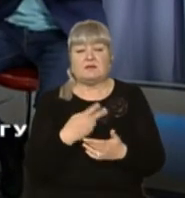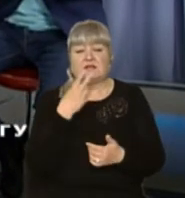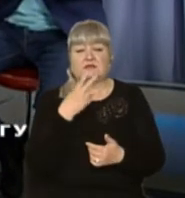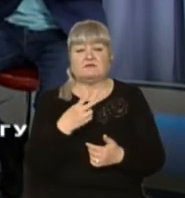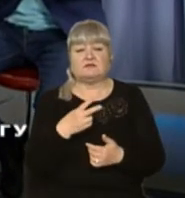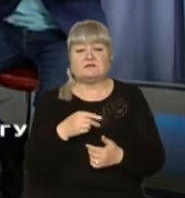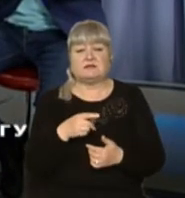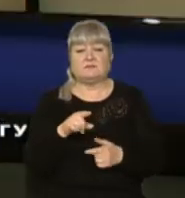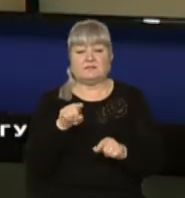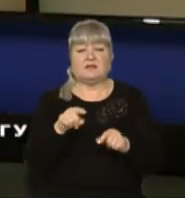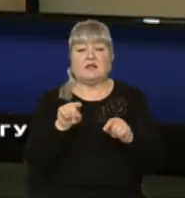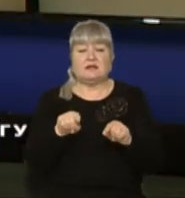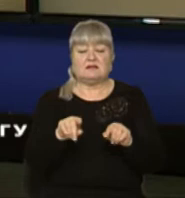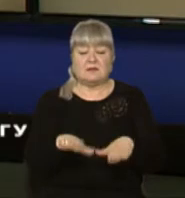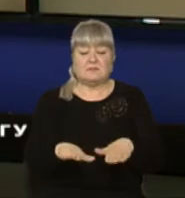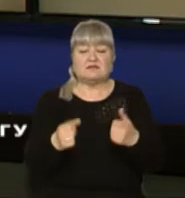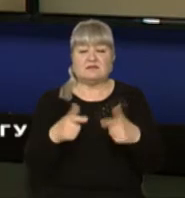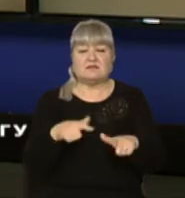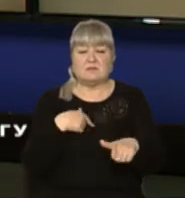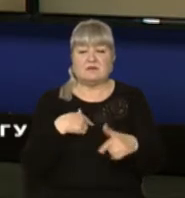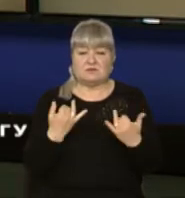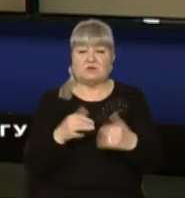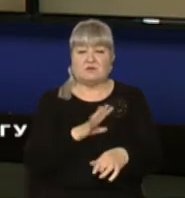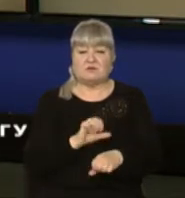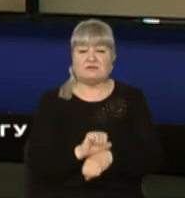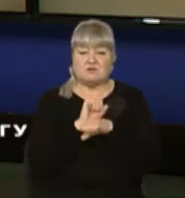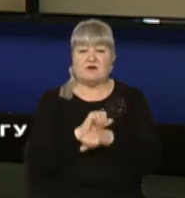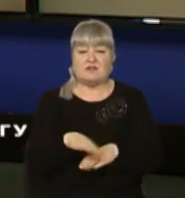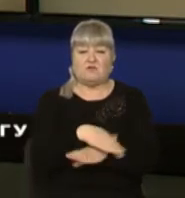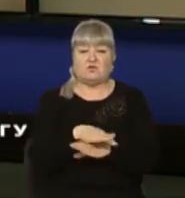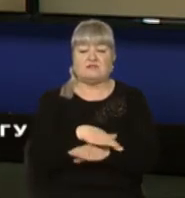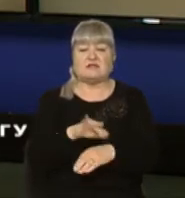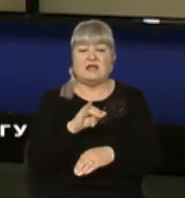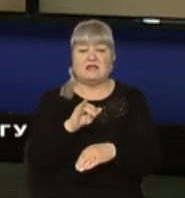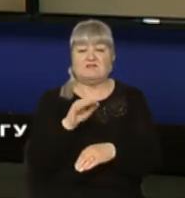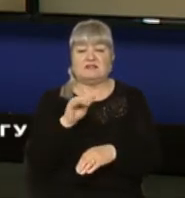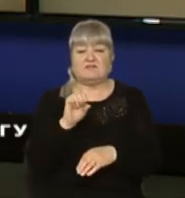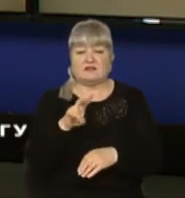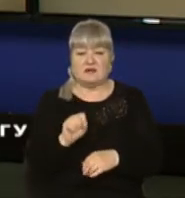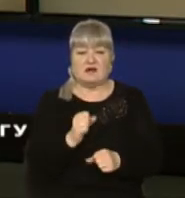сьогодні страйкували, це вулиця Івана Франка. Перед тим фактично робили